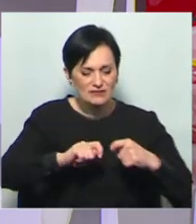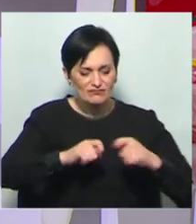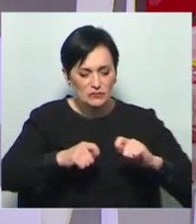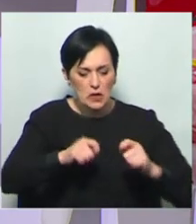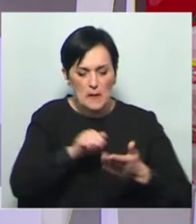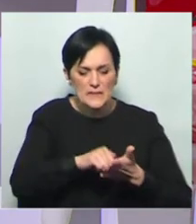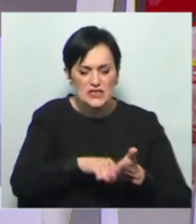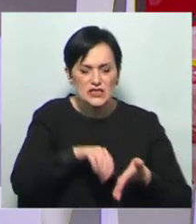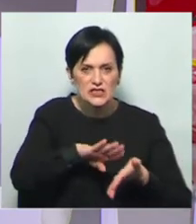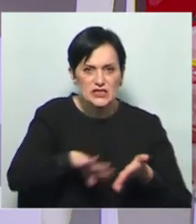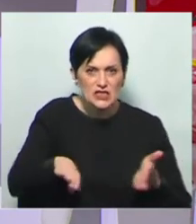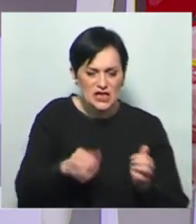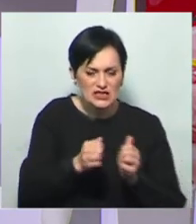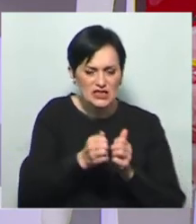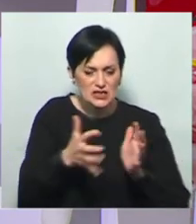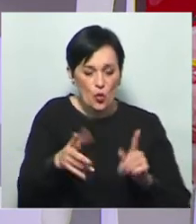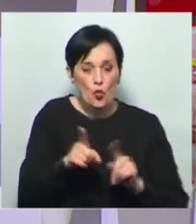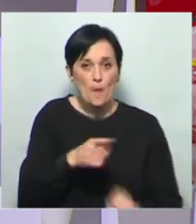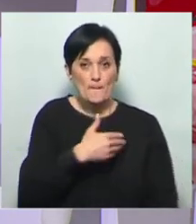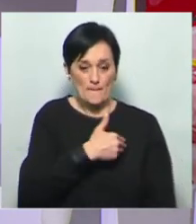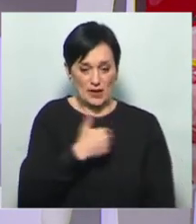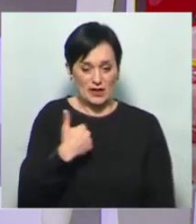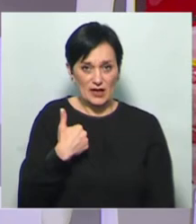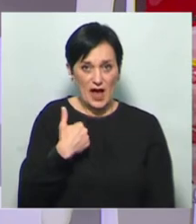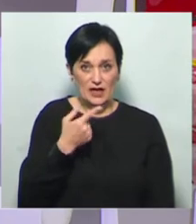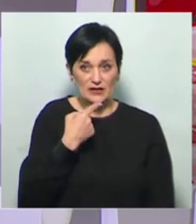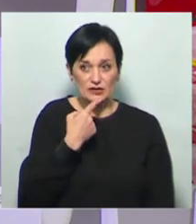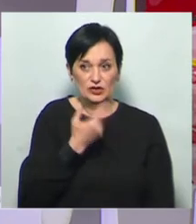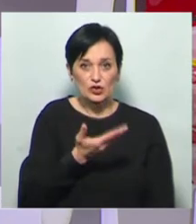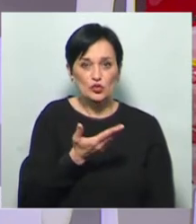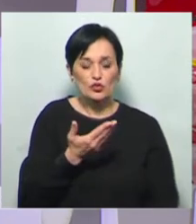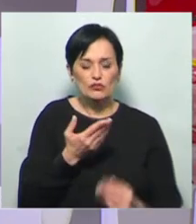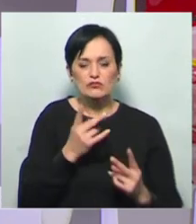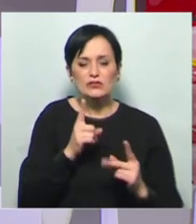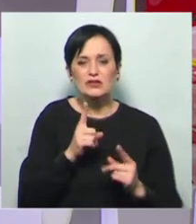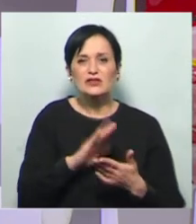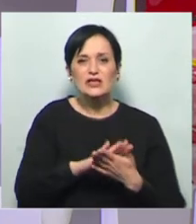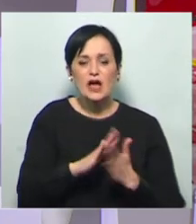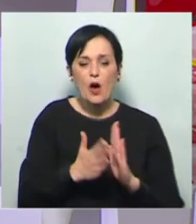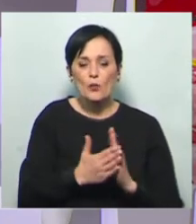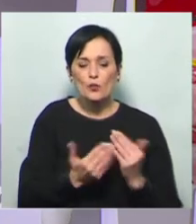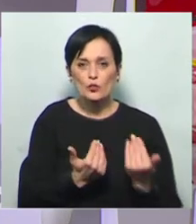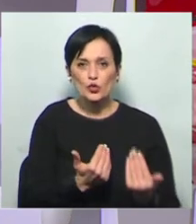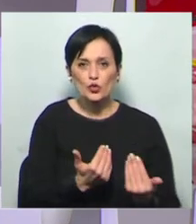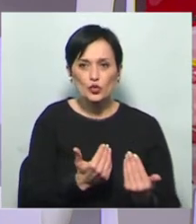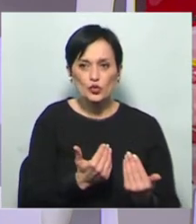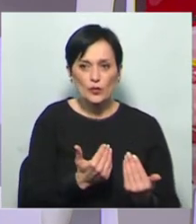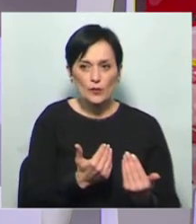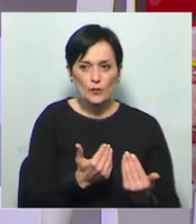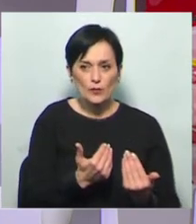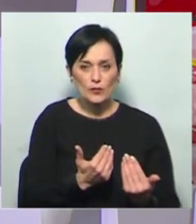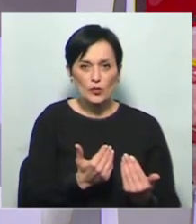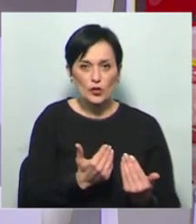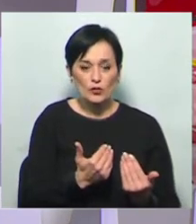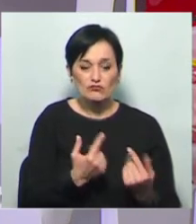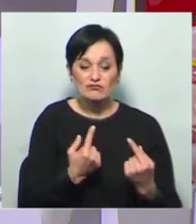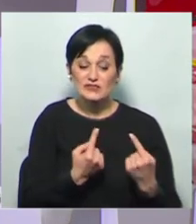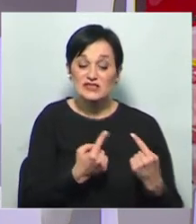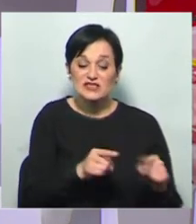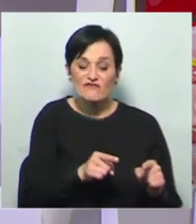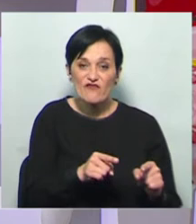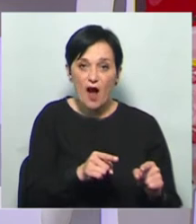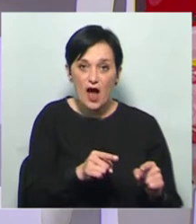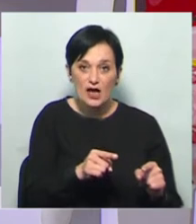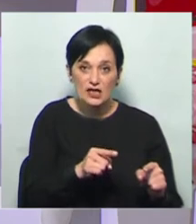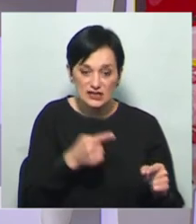უმიზეზოდ და დაბუშებები მათ შორის კერდიც ახსენო კერდის მიდამოშიც ეს უფრო გამპირებული იყოს უნდა იყოს მეორე სხვა